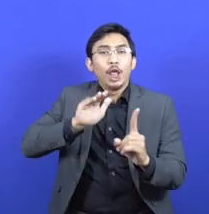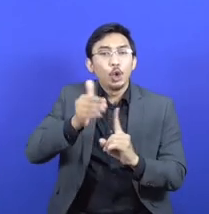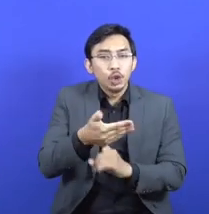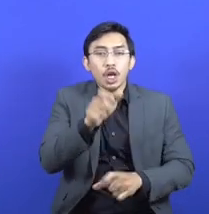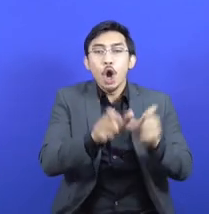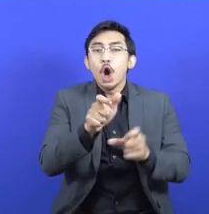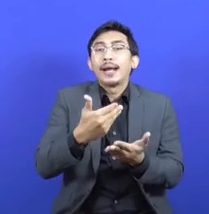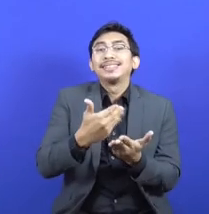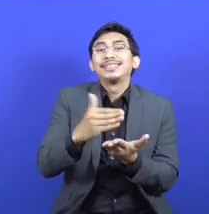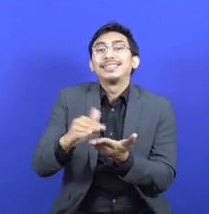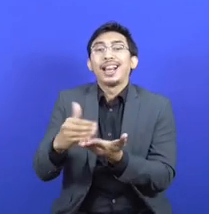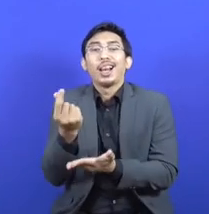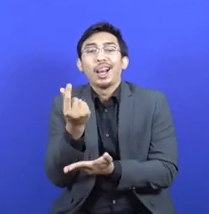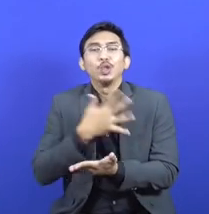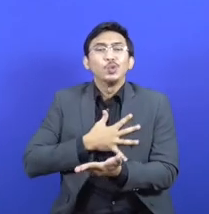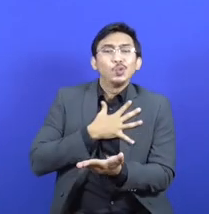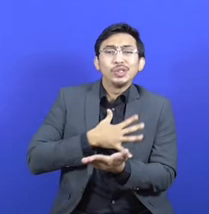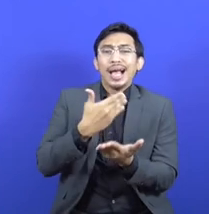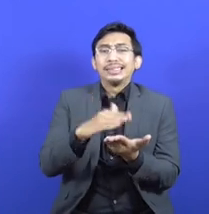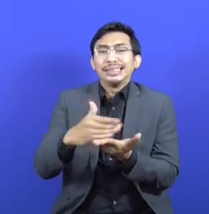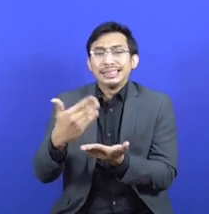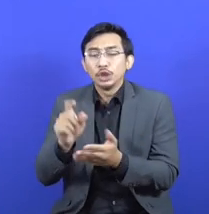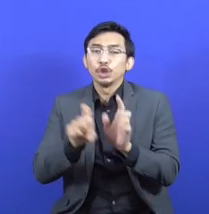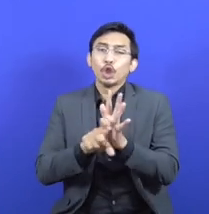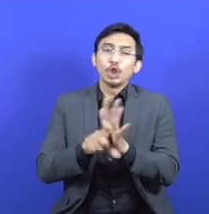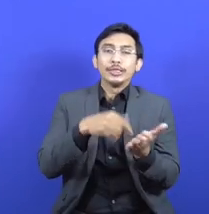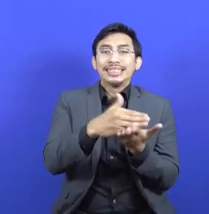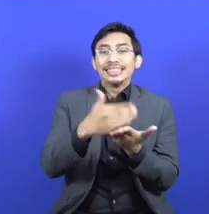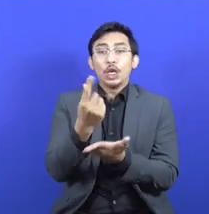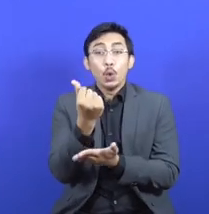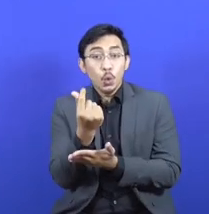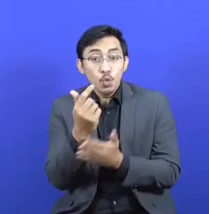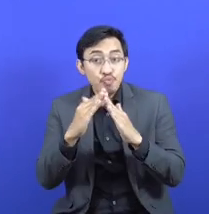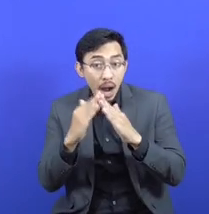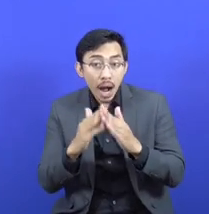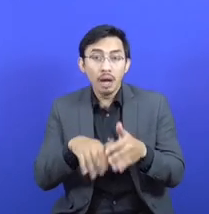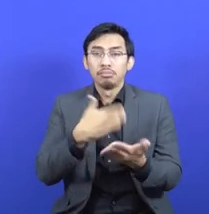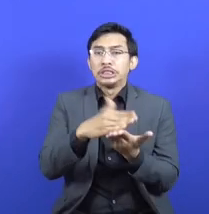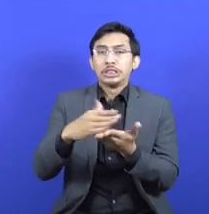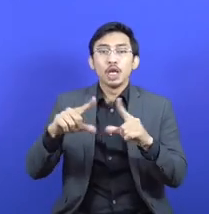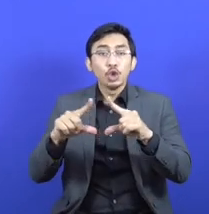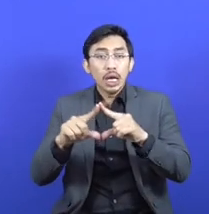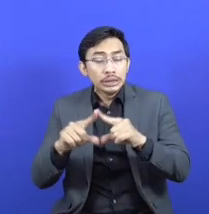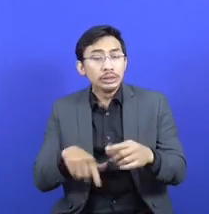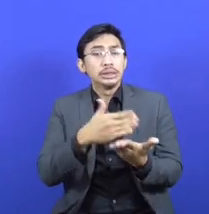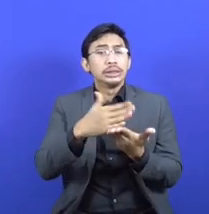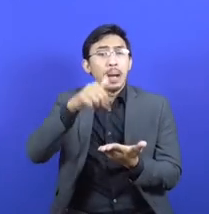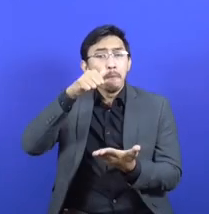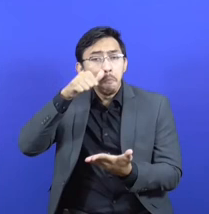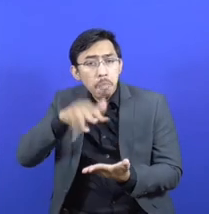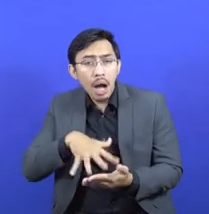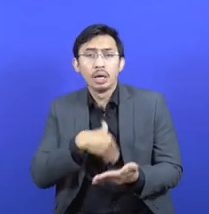para kreditor yang memiliki kesulitan untuk membayar cicilan, seperti cicilan rumah, cicilan asuransi, cicilan bank,